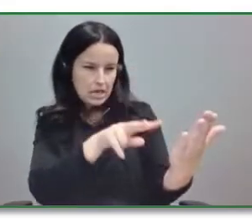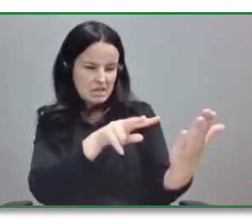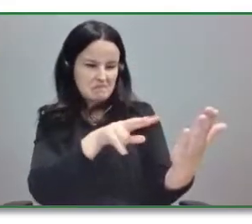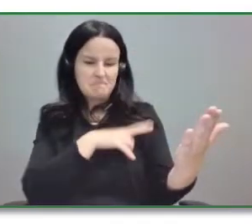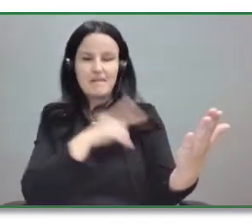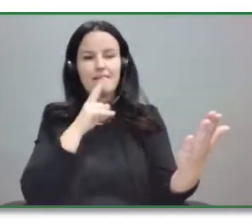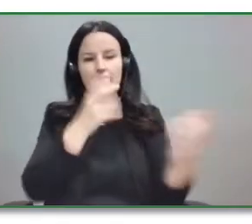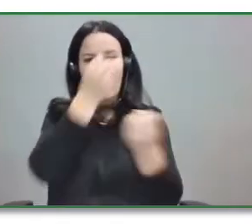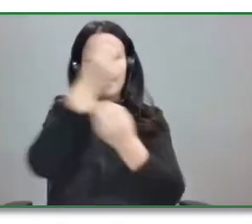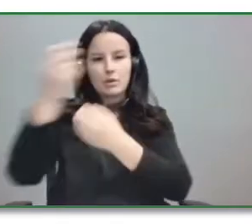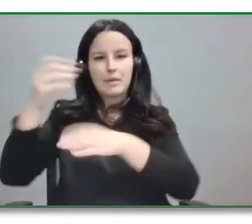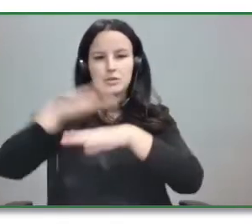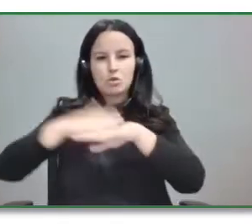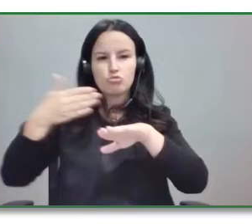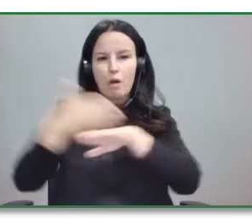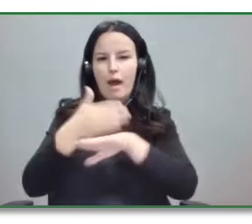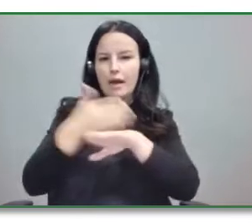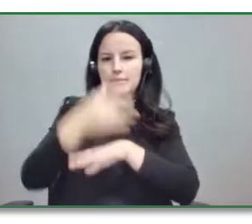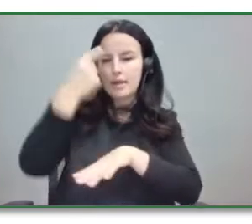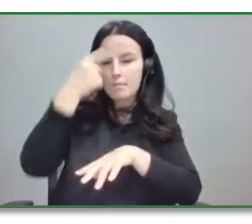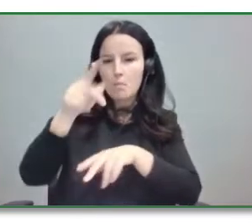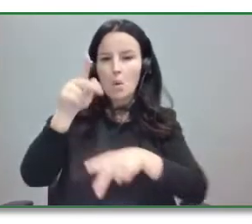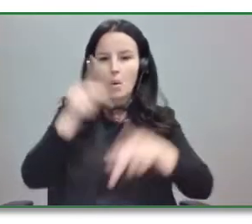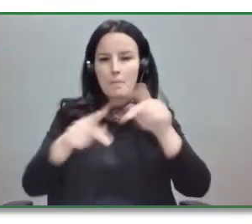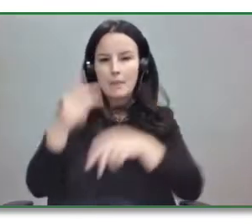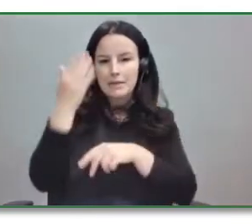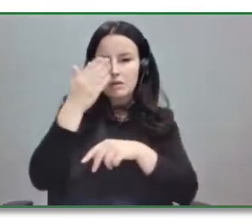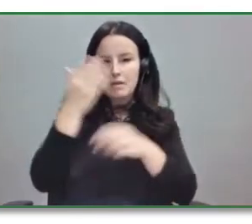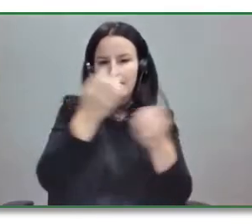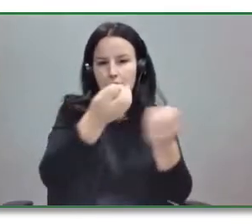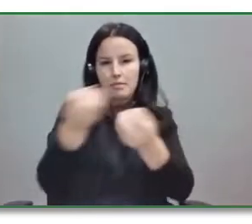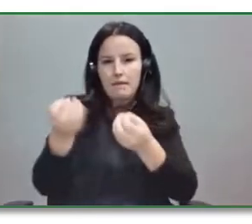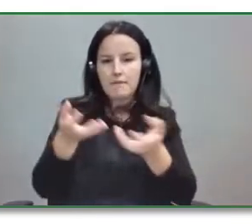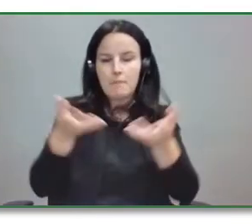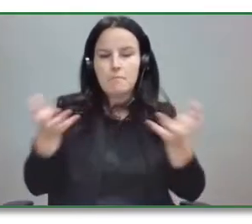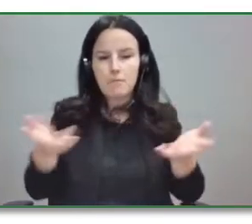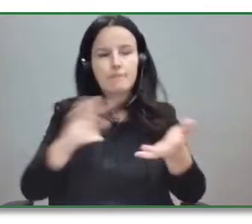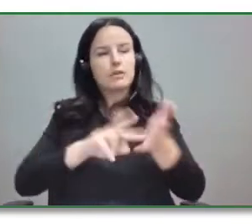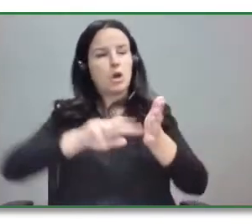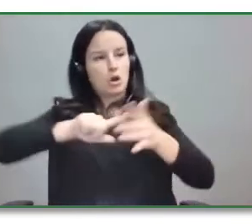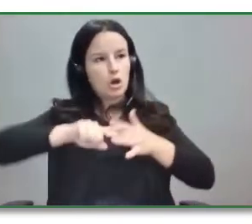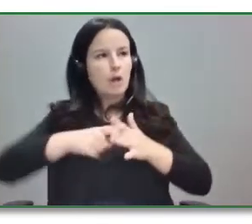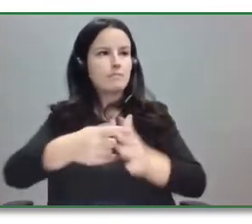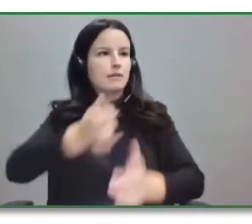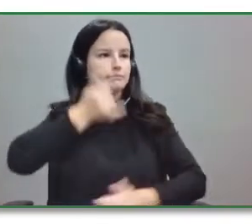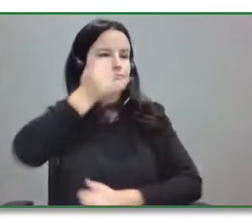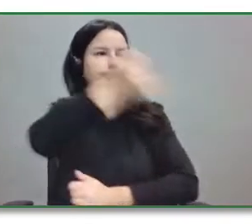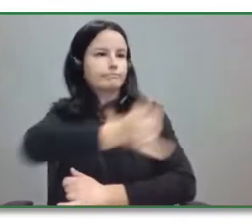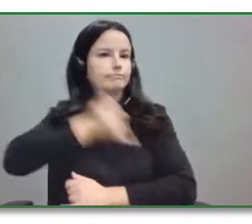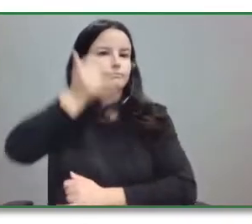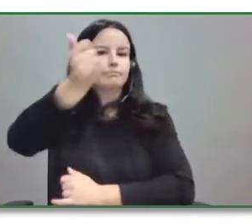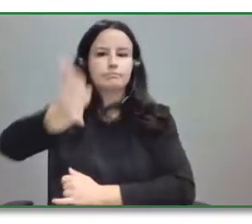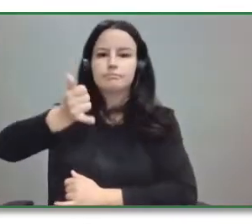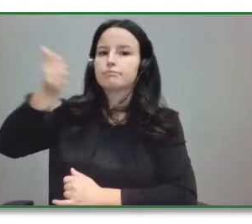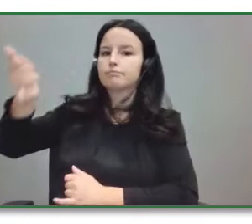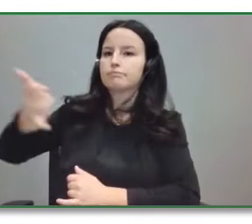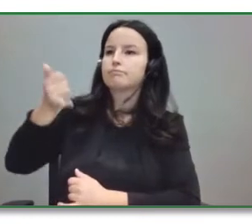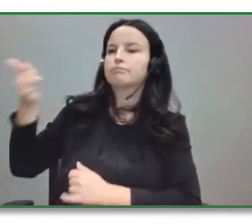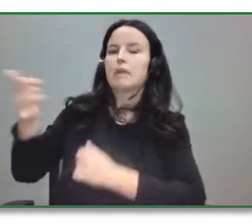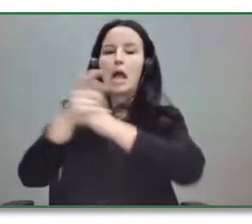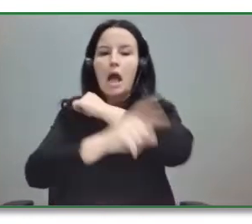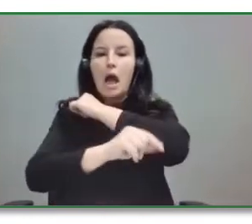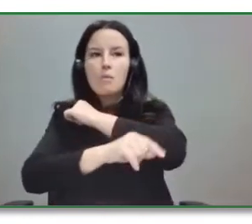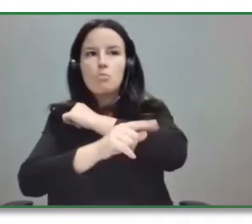d'informations sur l'accès sur place. Alors, j'ai commencé à contacter des forestiers et